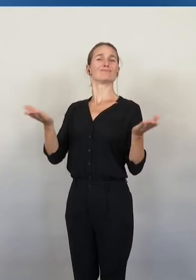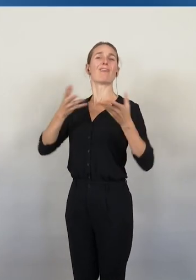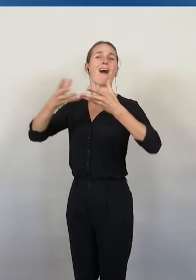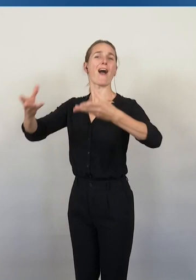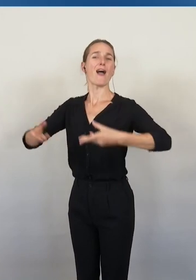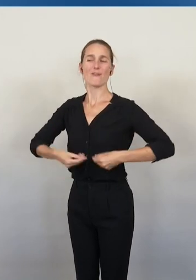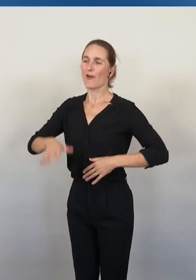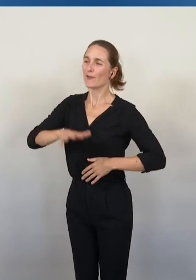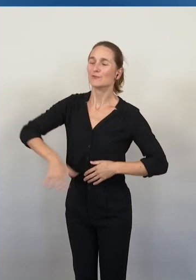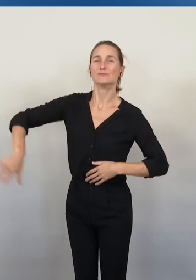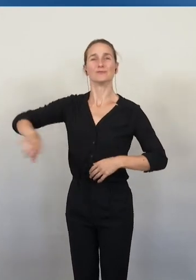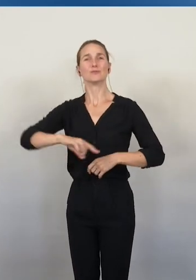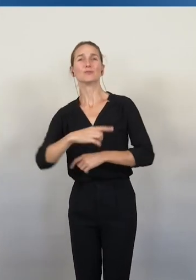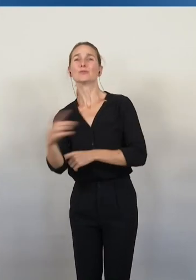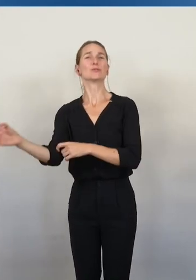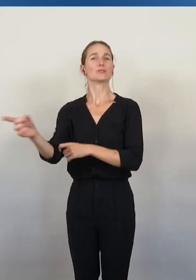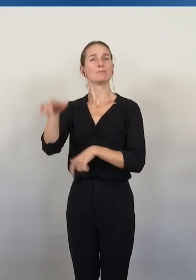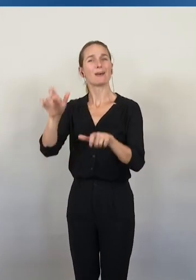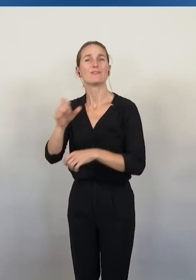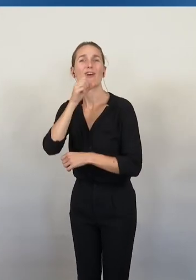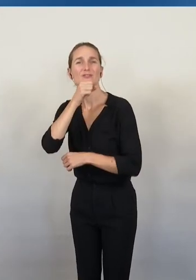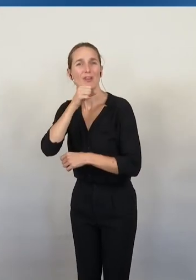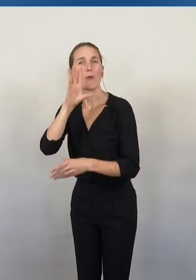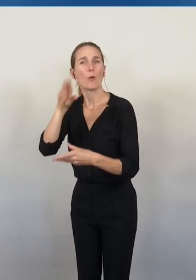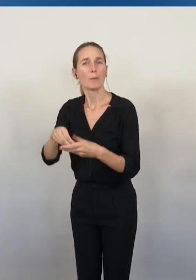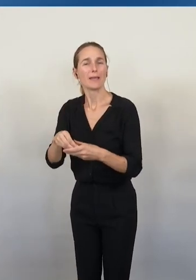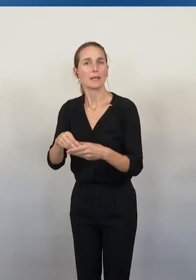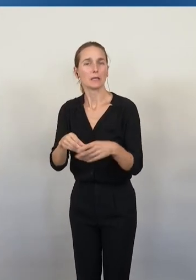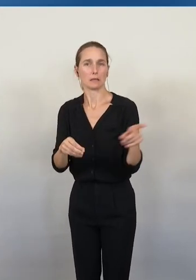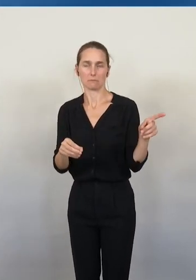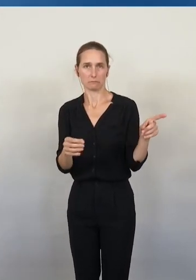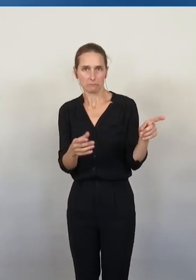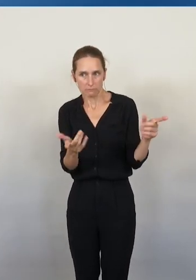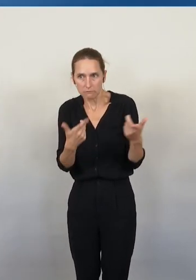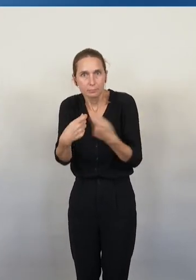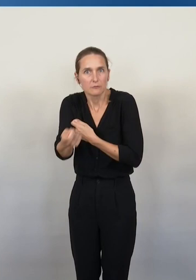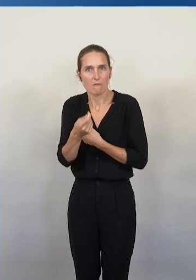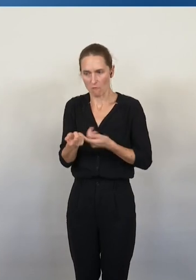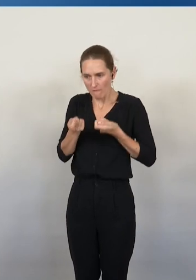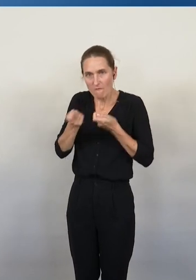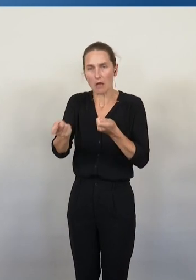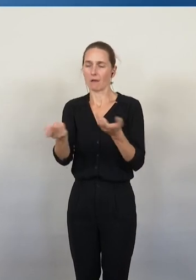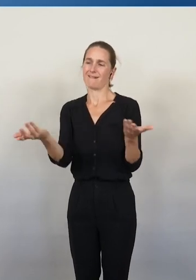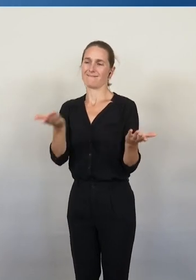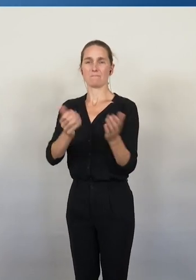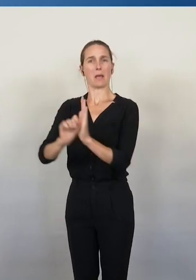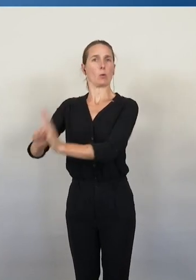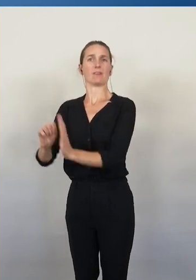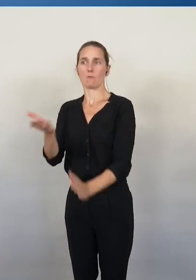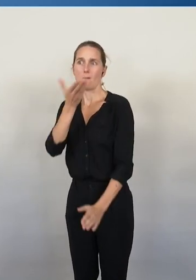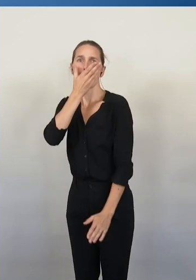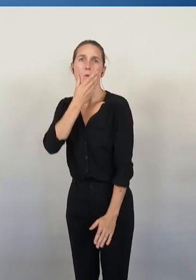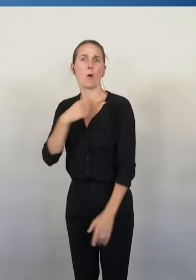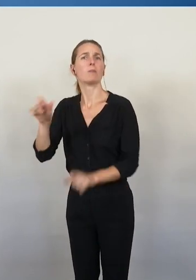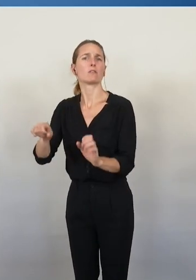beau à tous voilà Monsieur Monsieur le Maire simplement ce que je voulais dire de ce rendu acte vous le voyez par rapport à ce